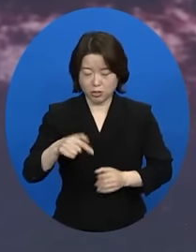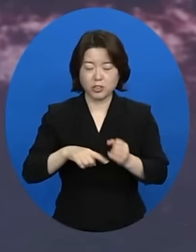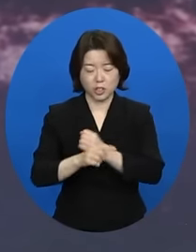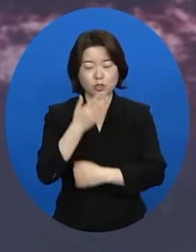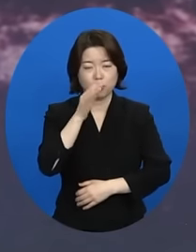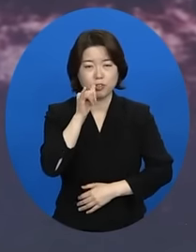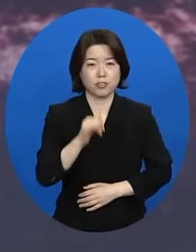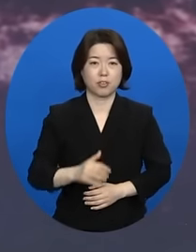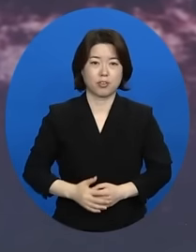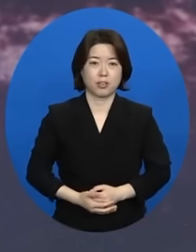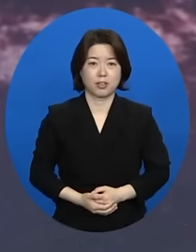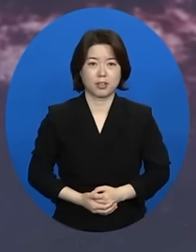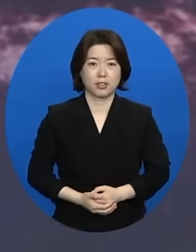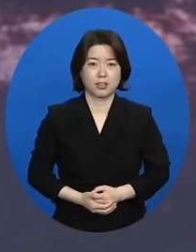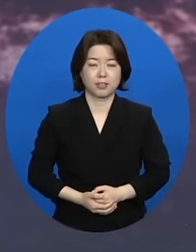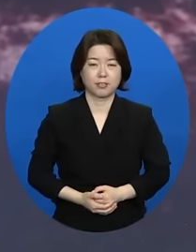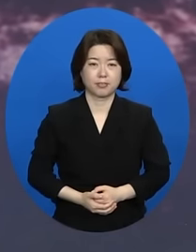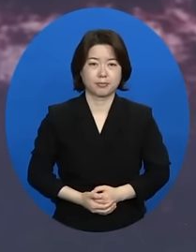가능성도 있습니다.